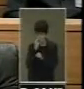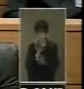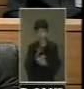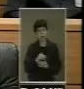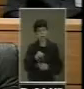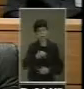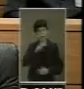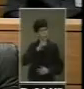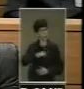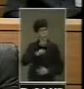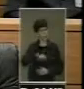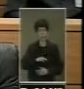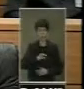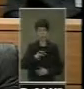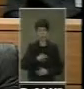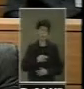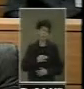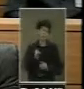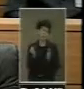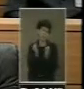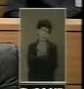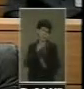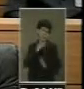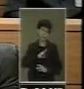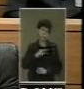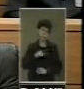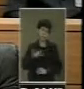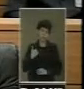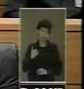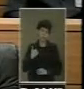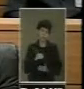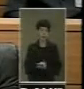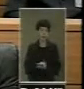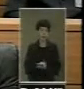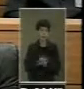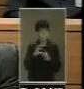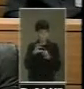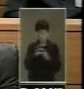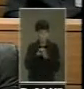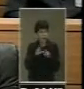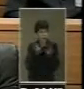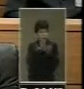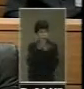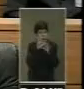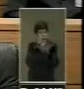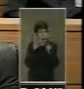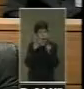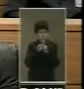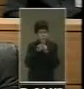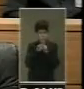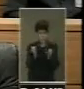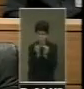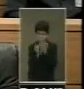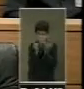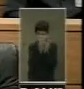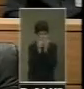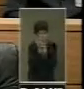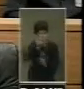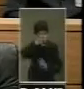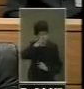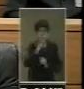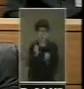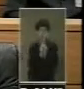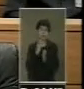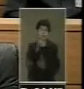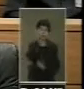เรารู้สึกว่าฝันร้ายมันกำลังจะกลับมาอีกแล้วเหตุการณ์คล้ายกับเหตุการณ์นองเลือดจะเกิดกลับมาอีก